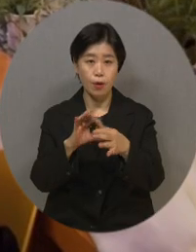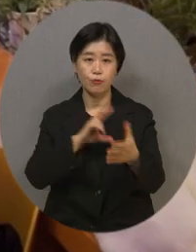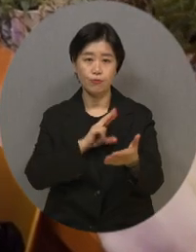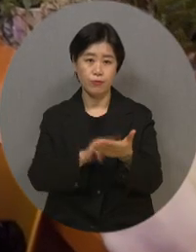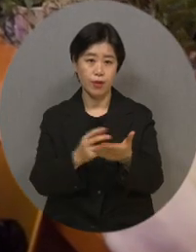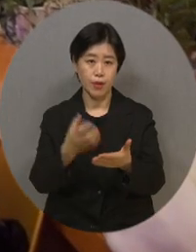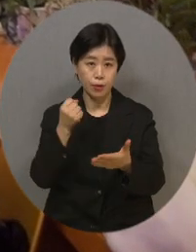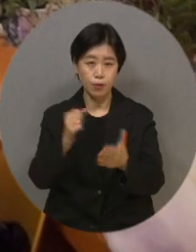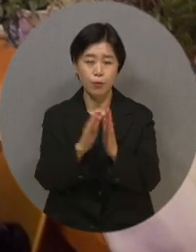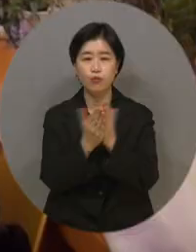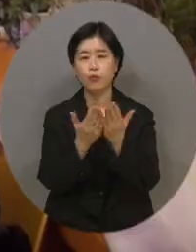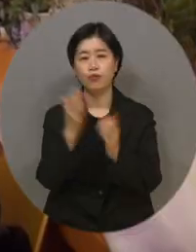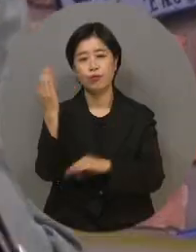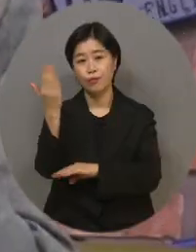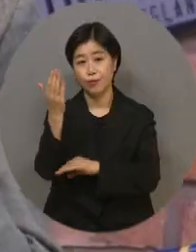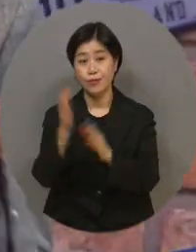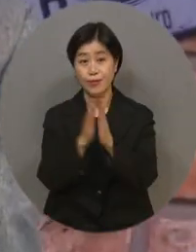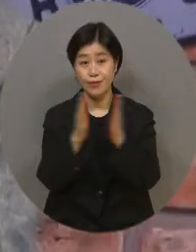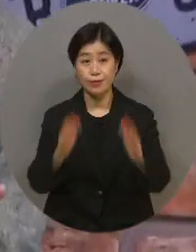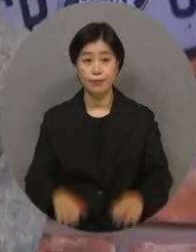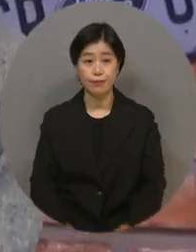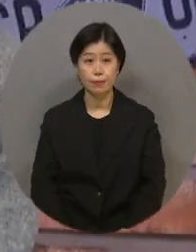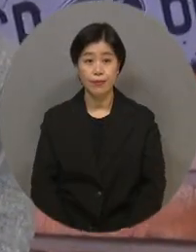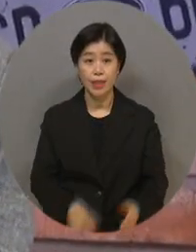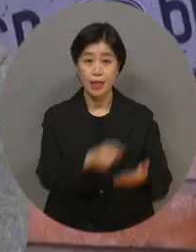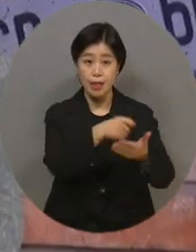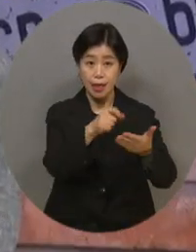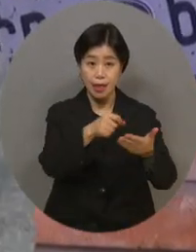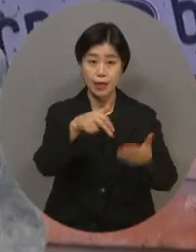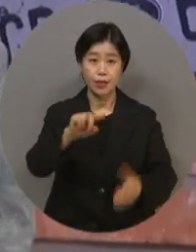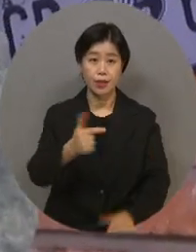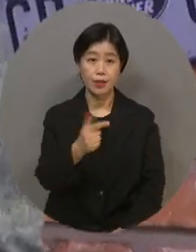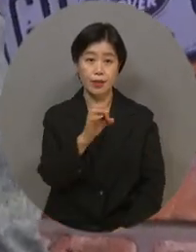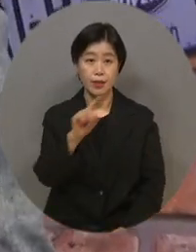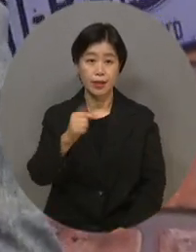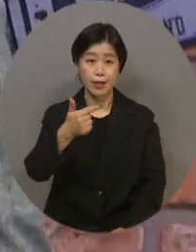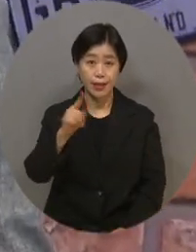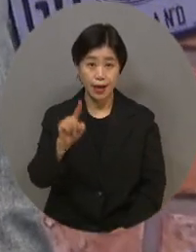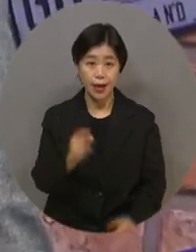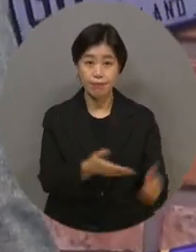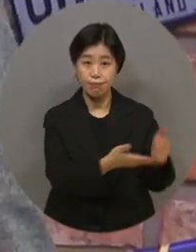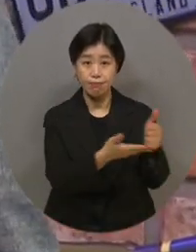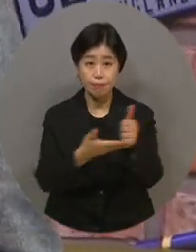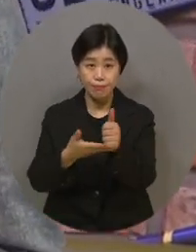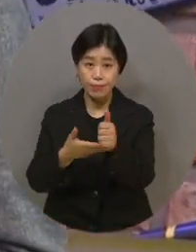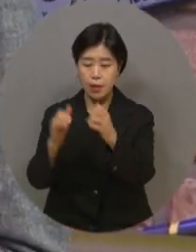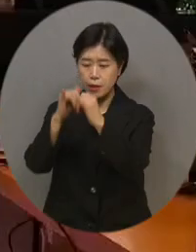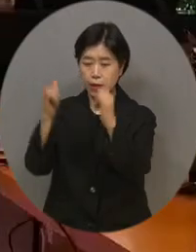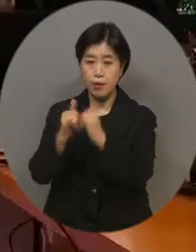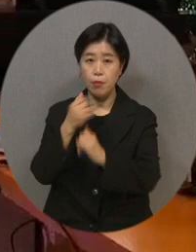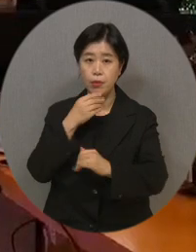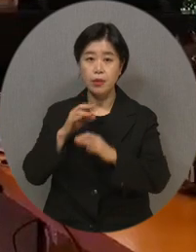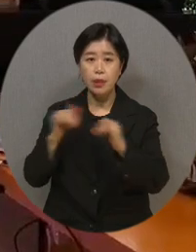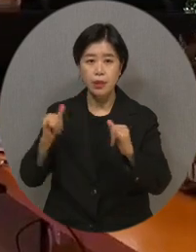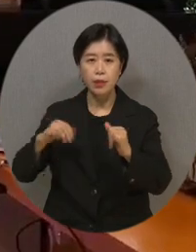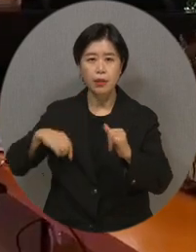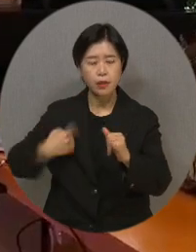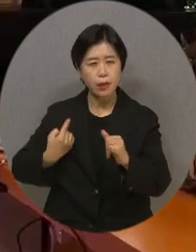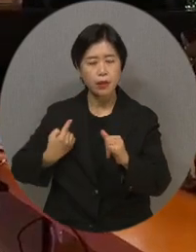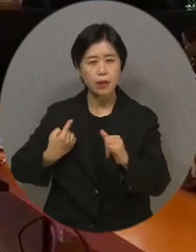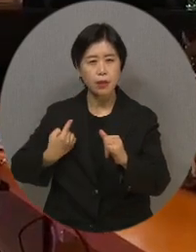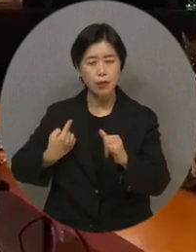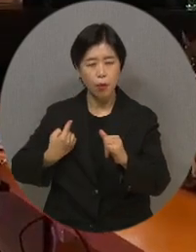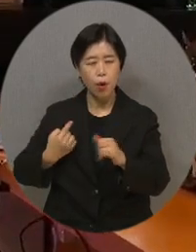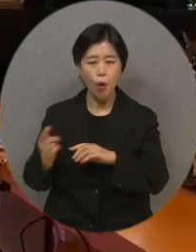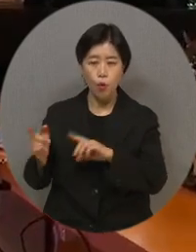작은 카페에서 진행되었습니다. 초대 작가 전한나가 전하는 사회복지인의 자기 충전 방법, 글쓰기, 책